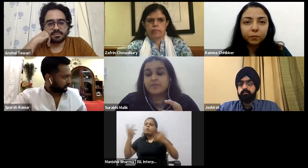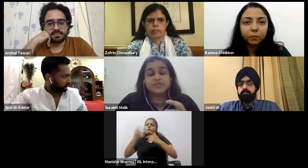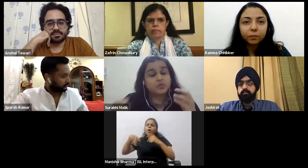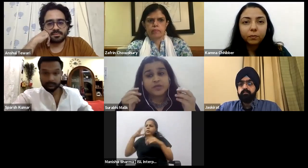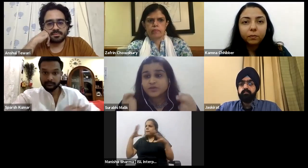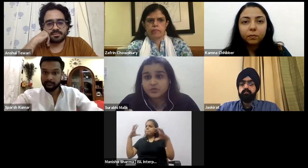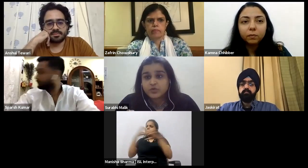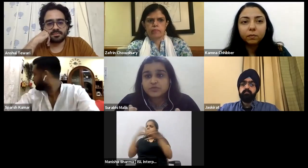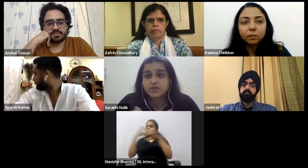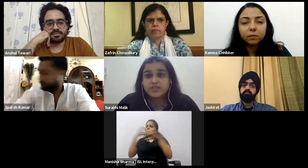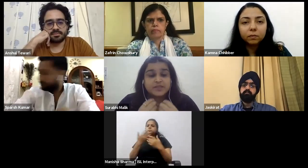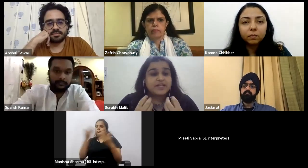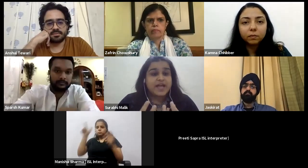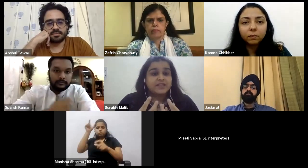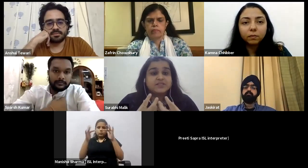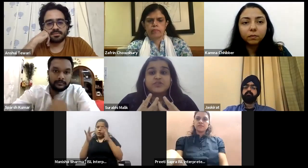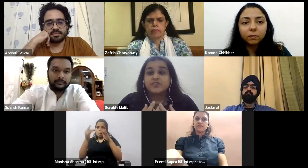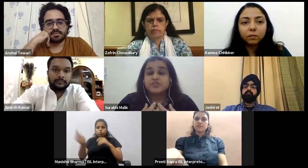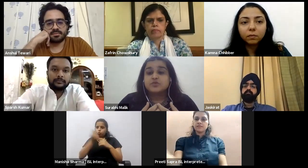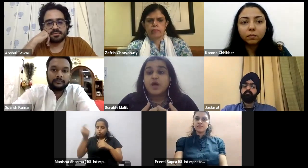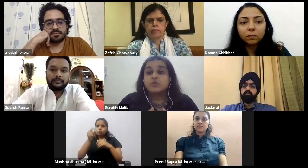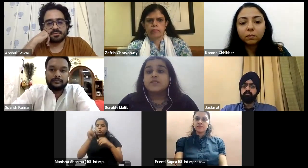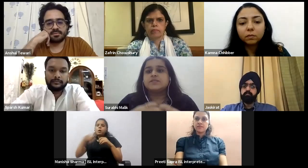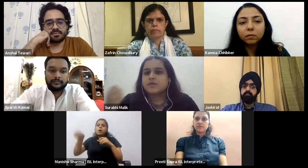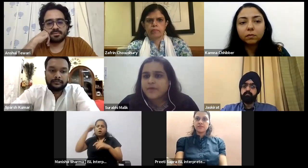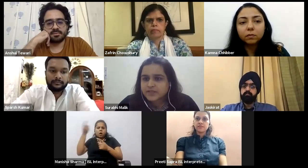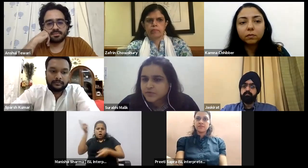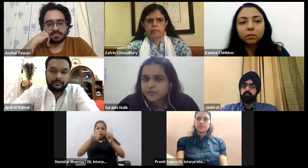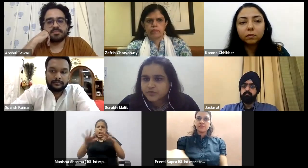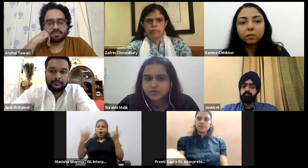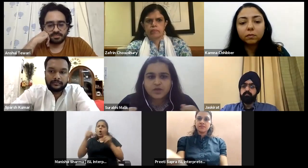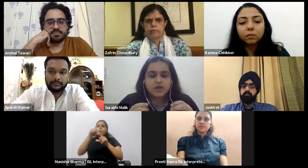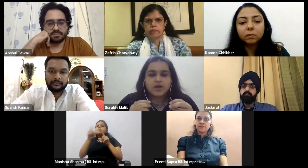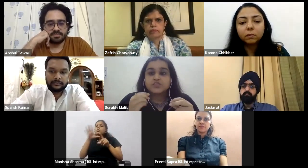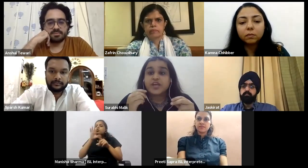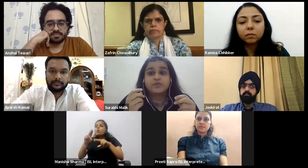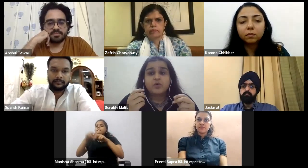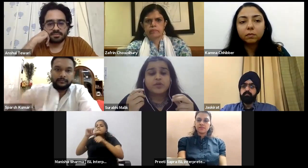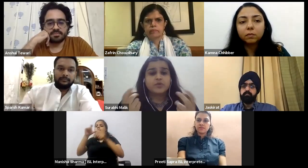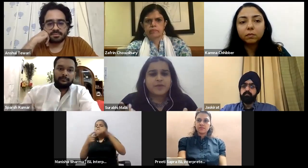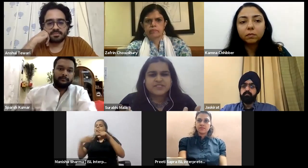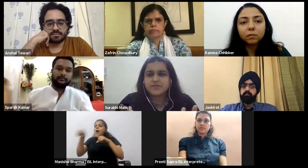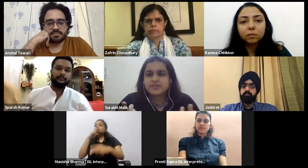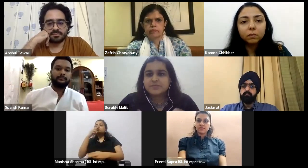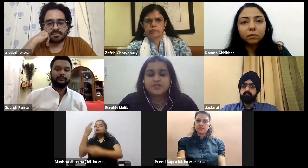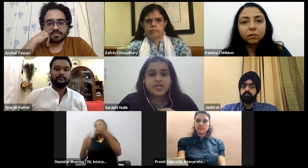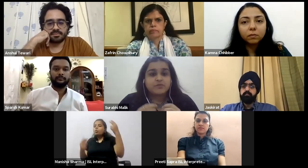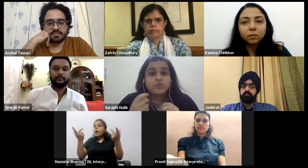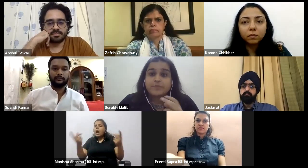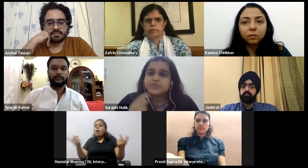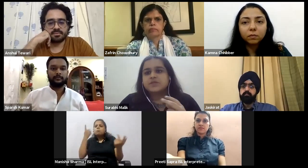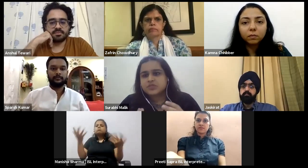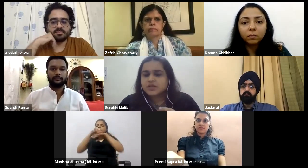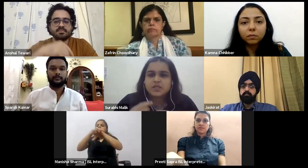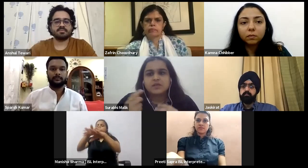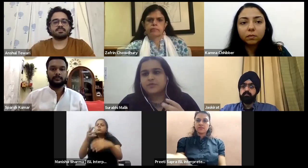that सब लोग internet पे use करते हैं, but they lack the strategies on how to discern facts from fiction. शायद वो, if I may say very simply, शायद वो